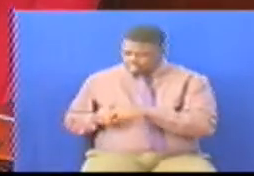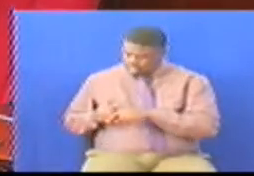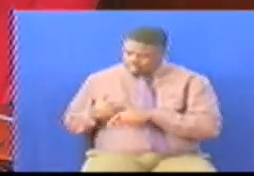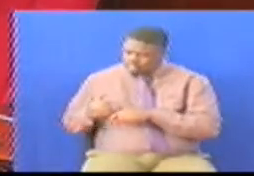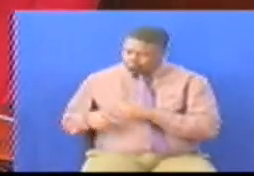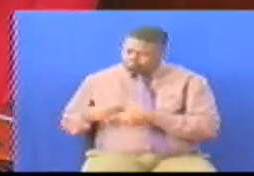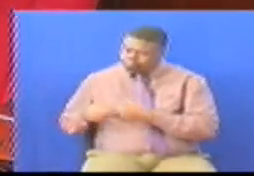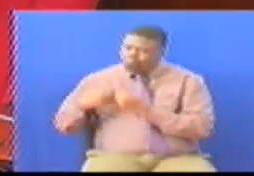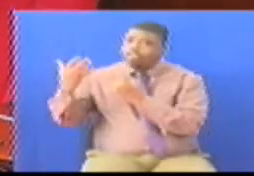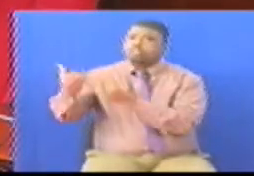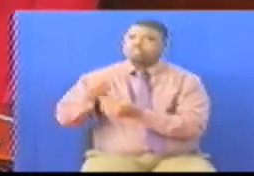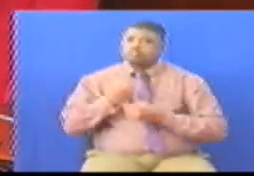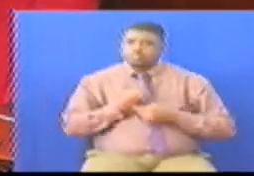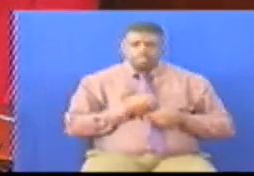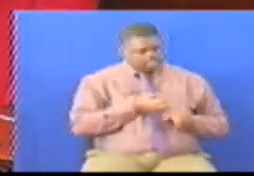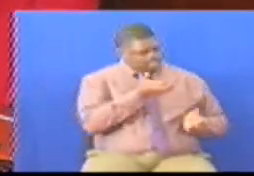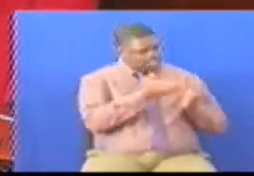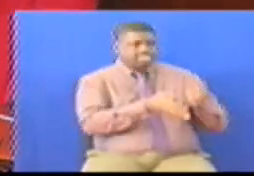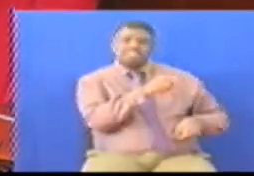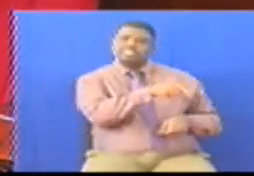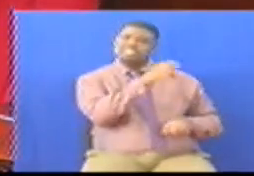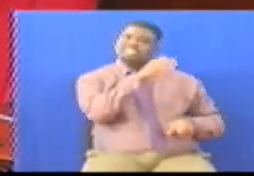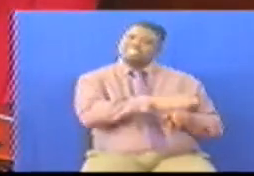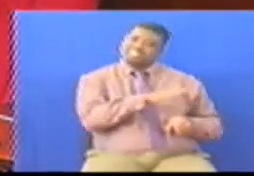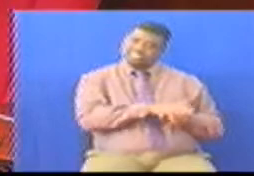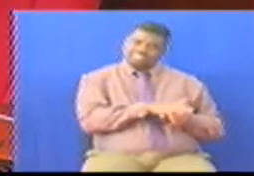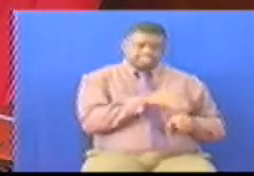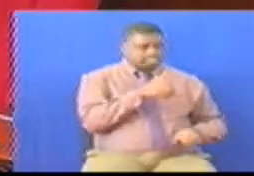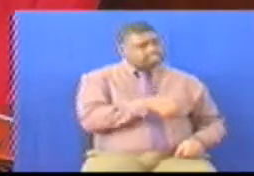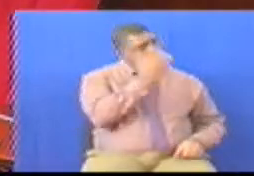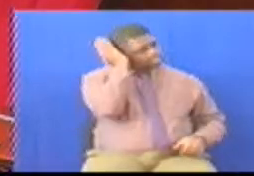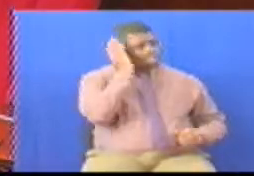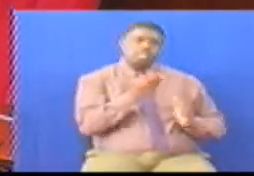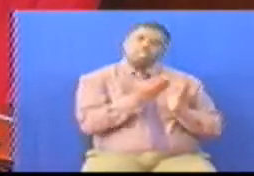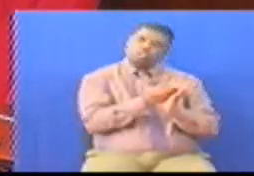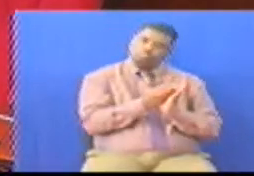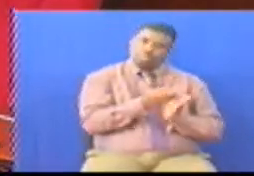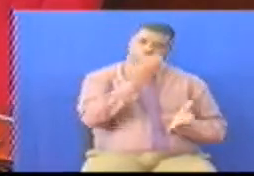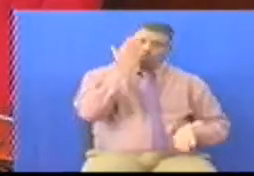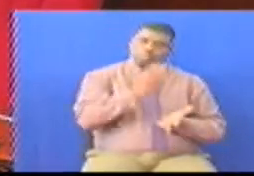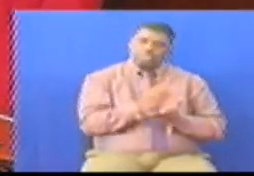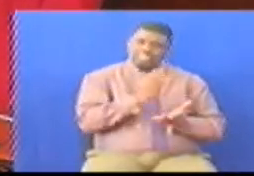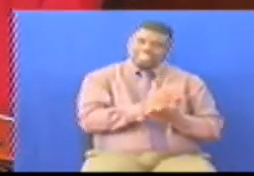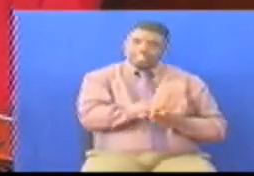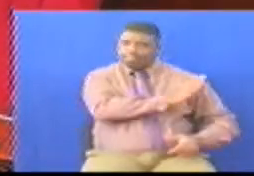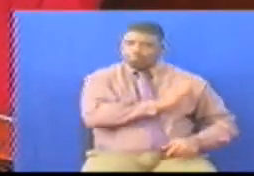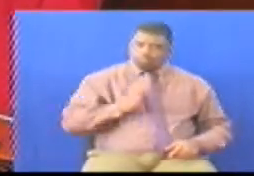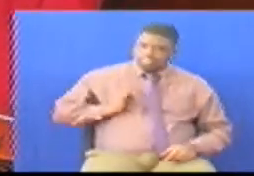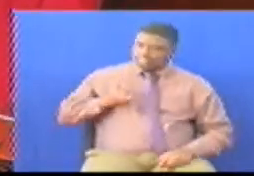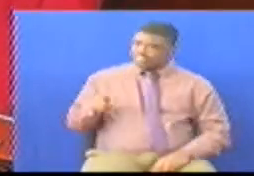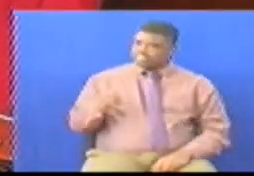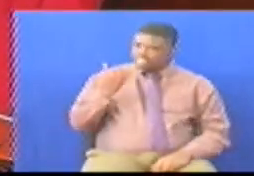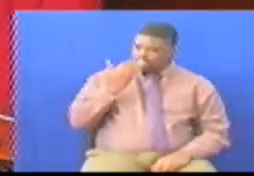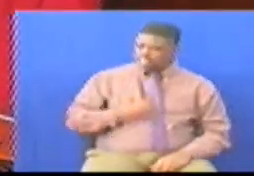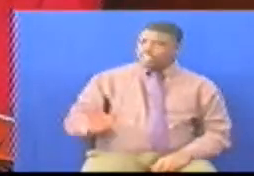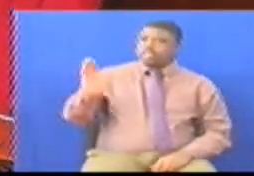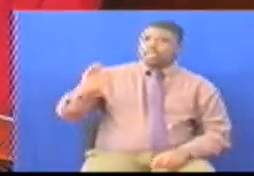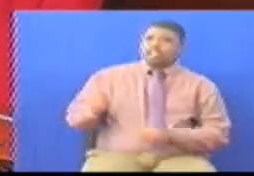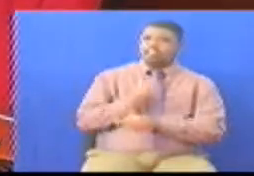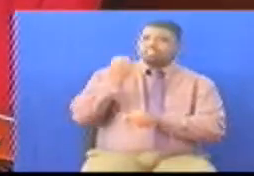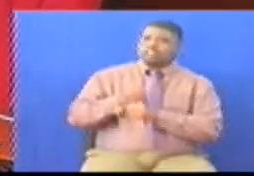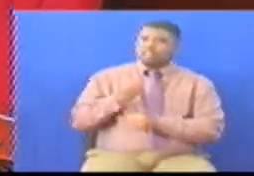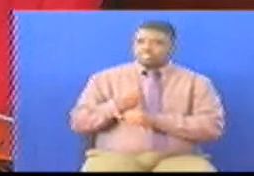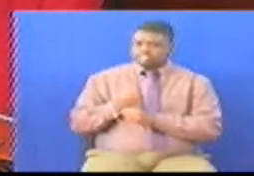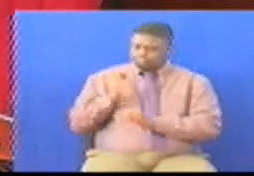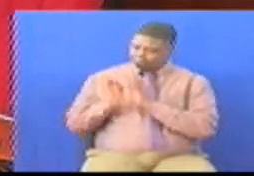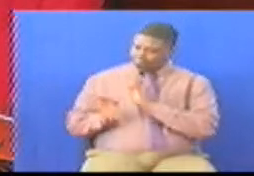zaidi. Kiasi hichi ni kingi sana, na naiomba serikali na na uhakika kwamba bodi hizi sasa zitaweza kufanya kazi kama ipasavyo.